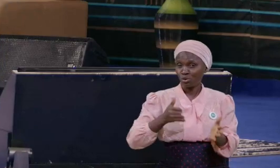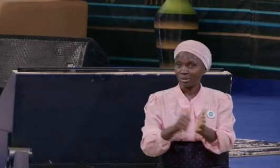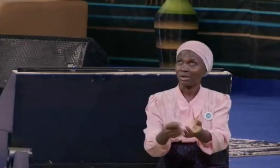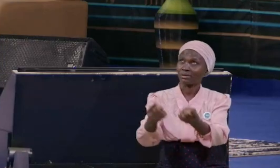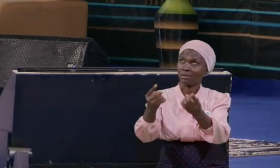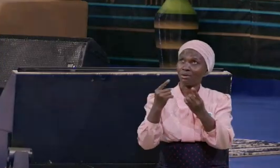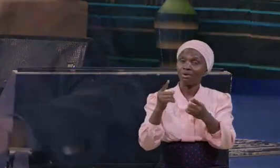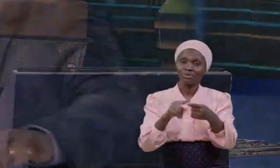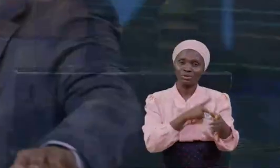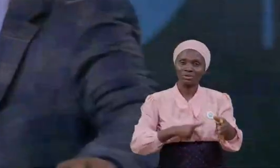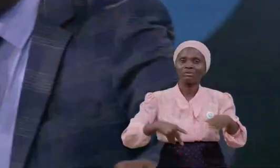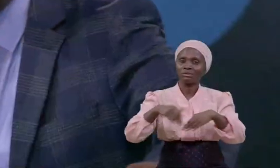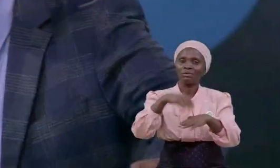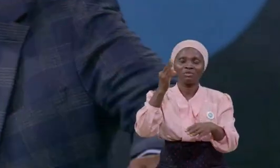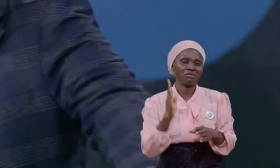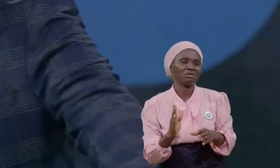Car il